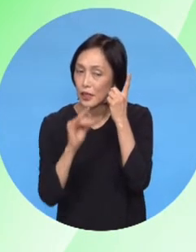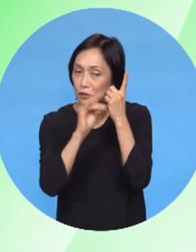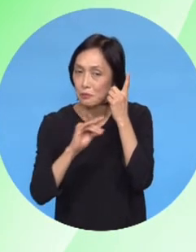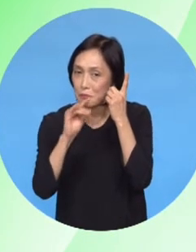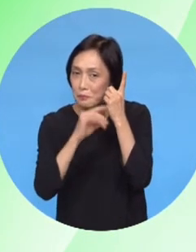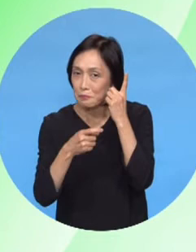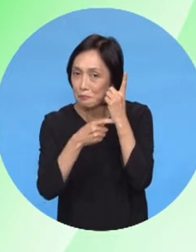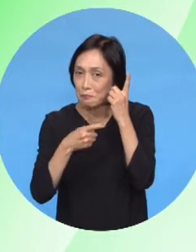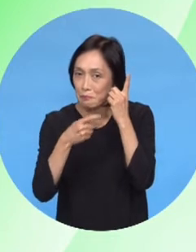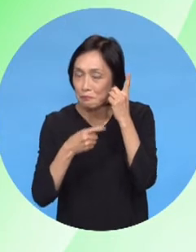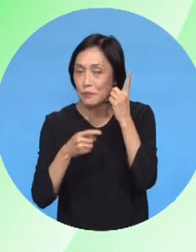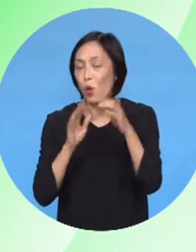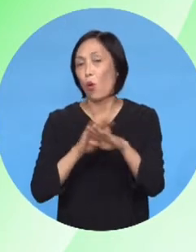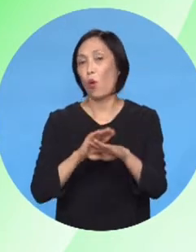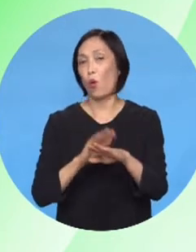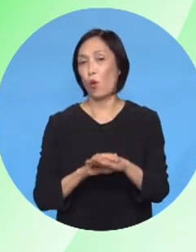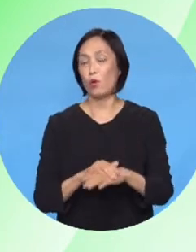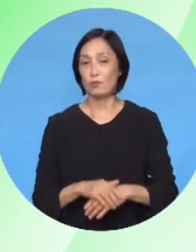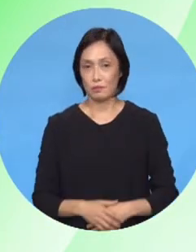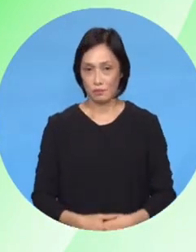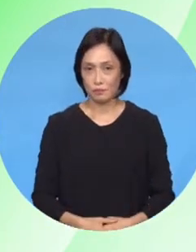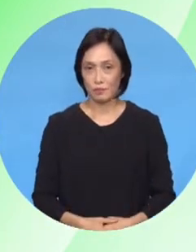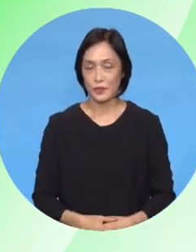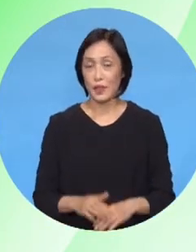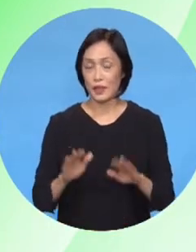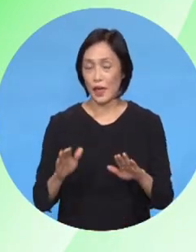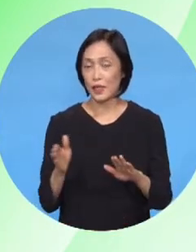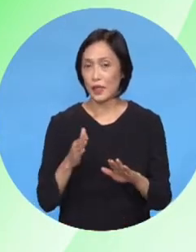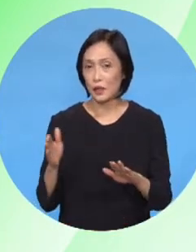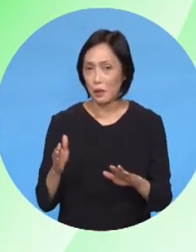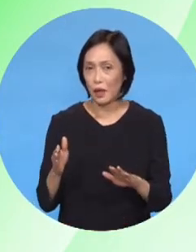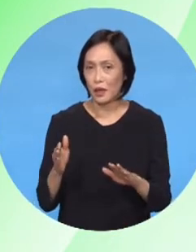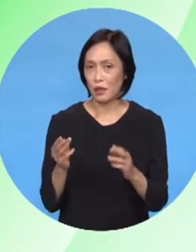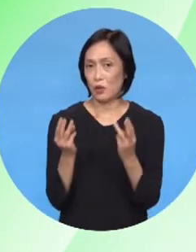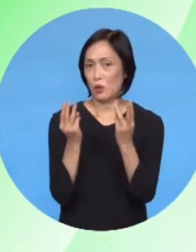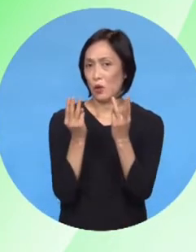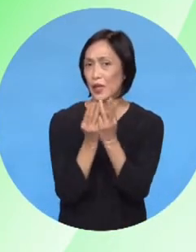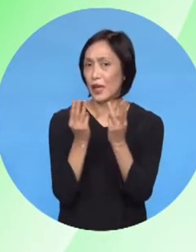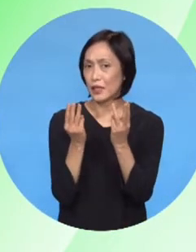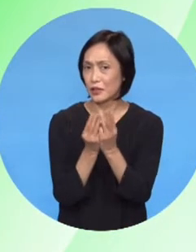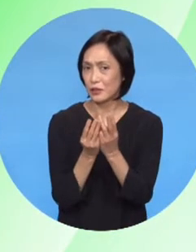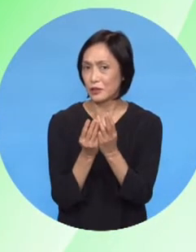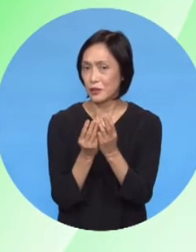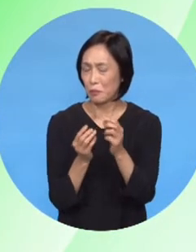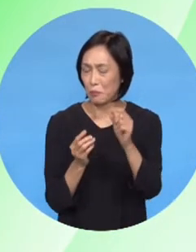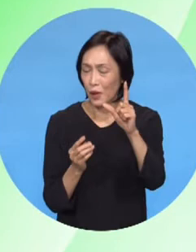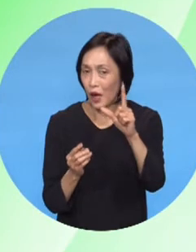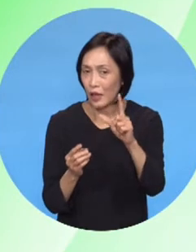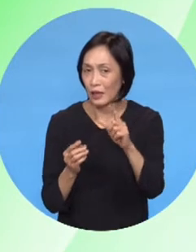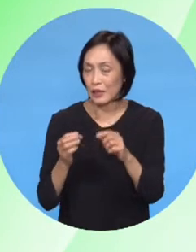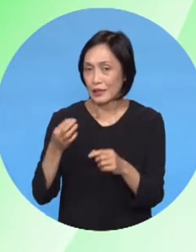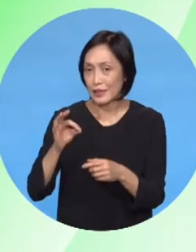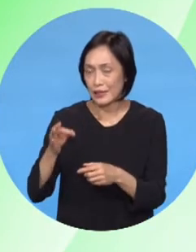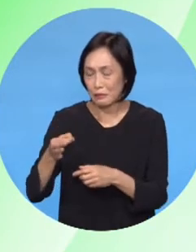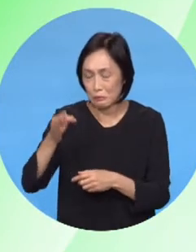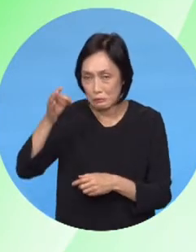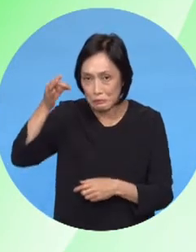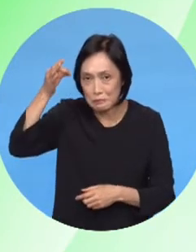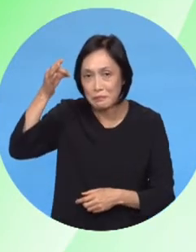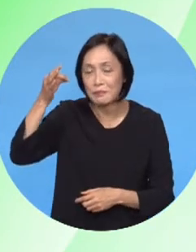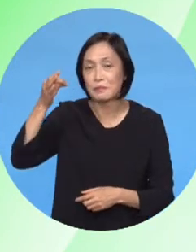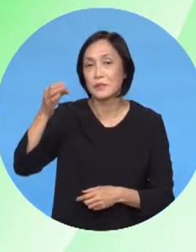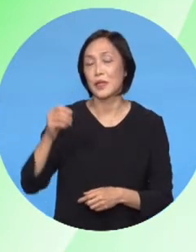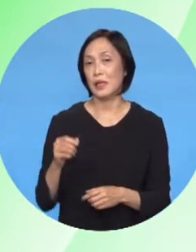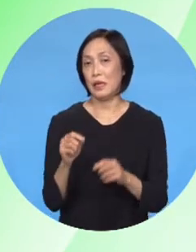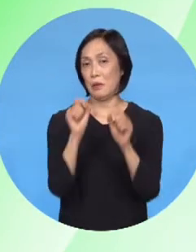の総称です。近年、この特殊詐欺の被害件数、被害額は高止まりし、大